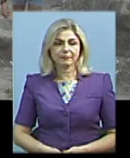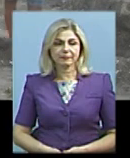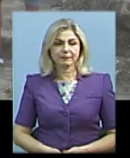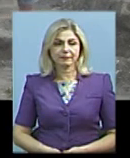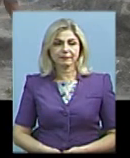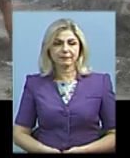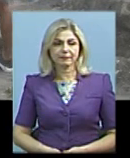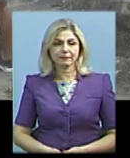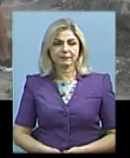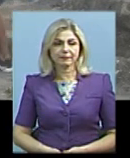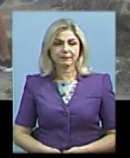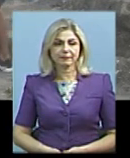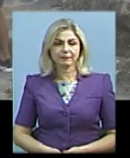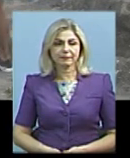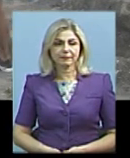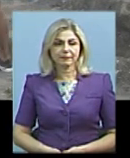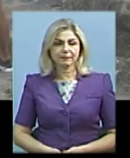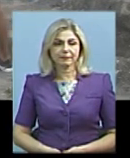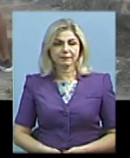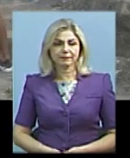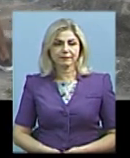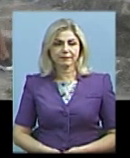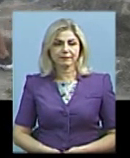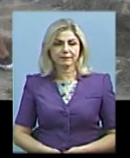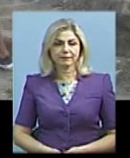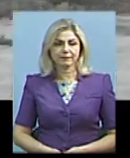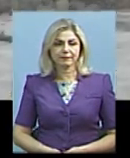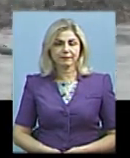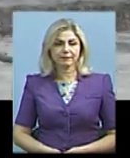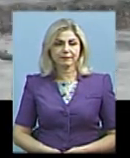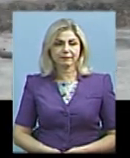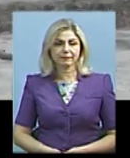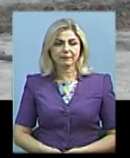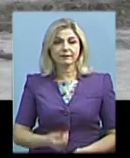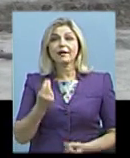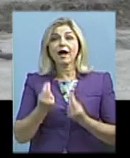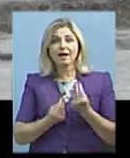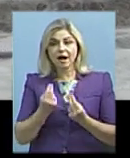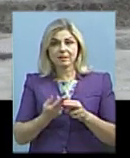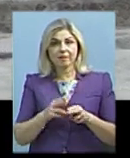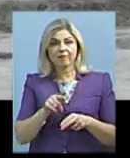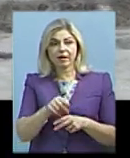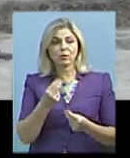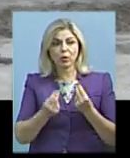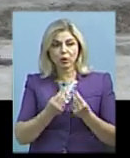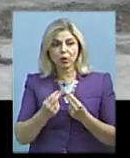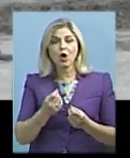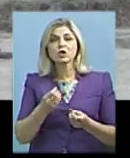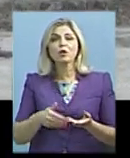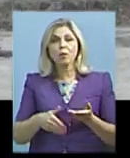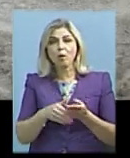гра. Ми знайшли астрагали. Грають в цю гру з допомогою кісточок